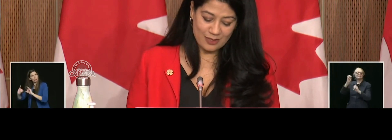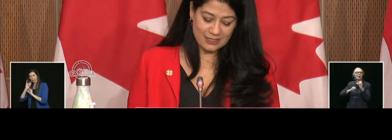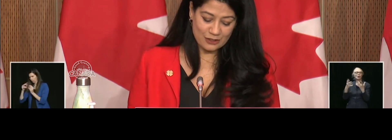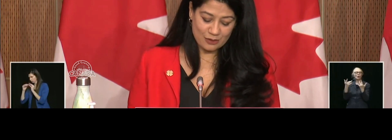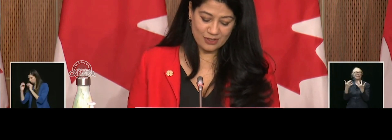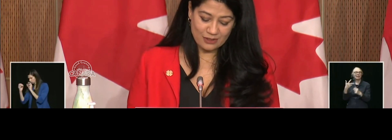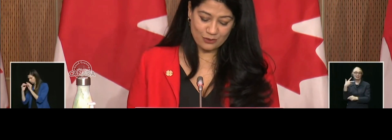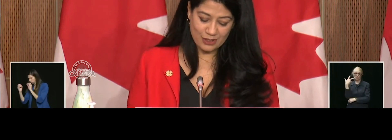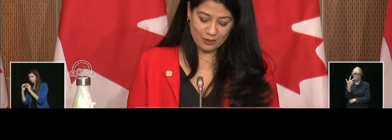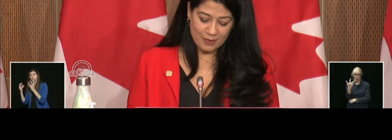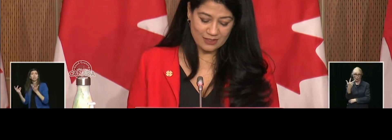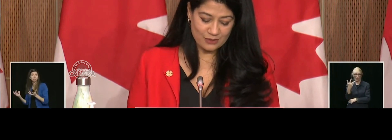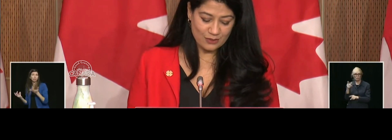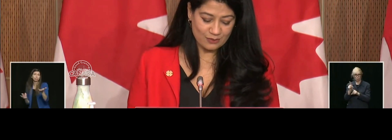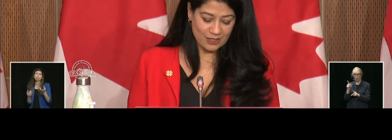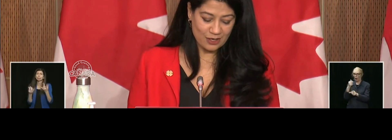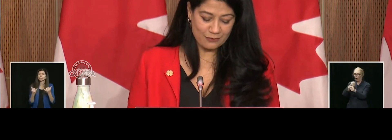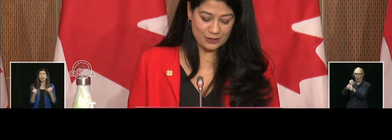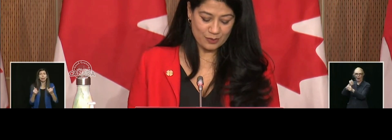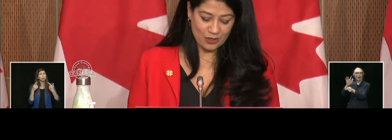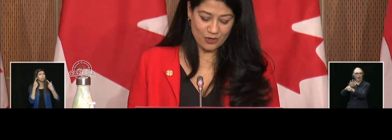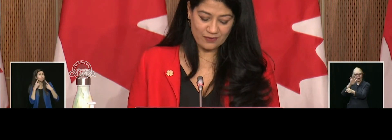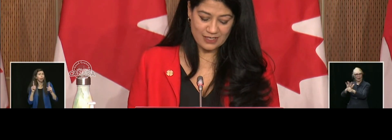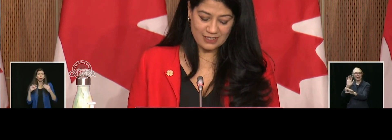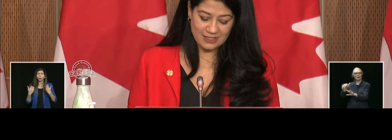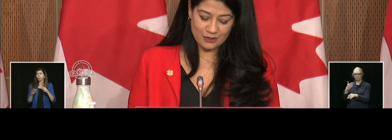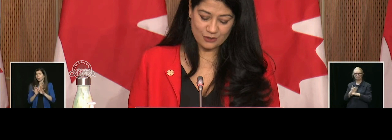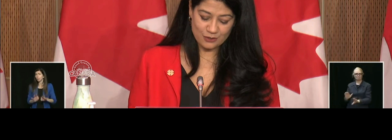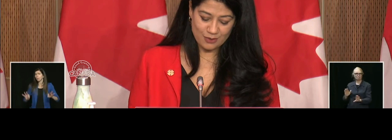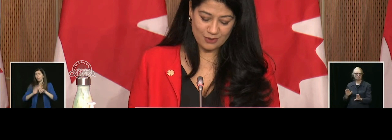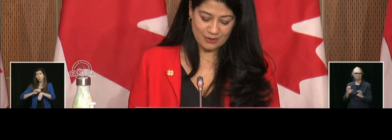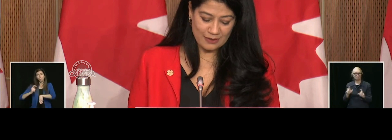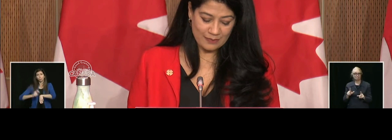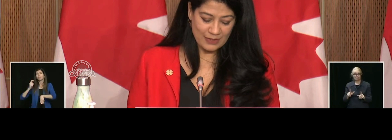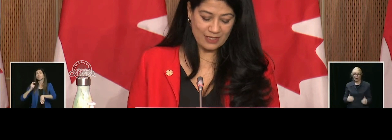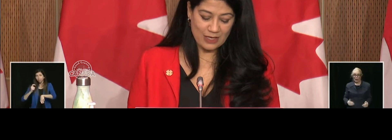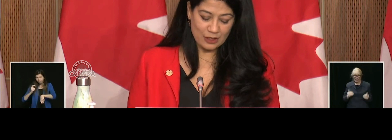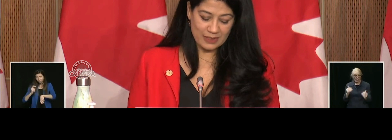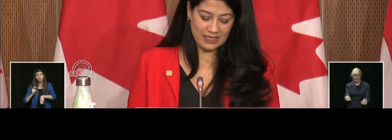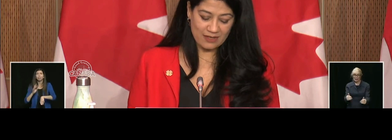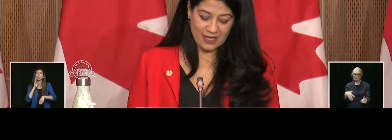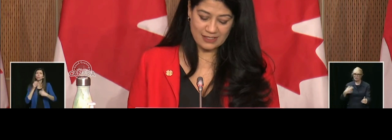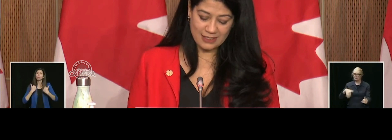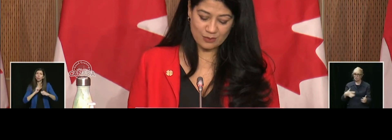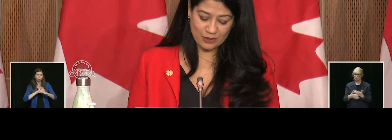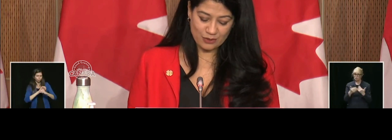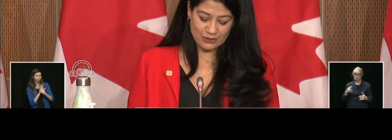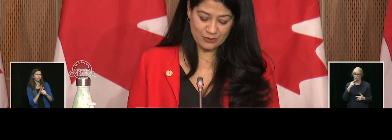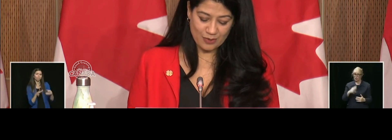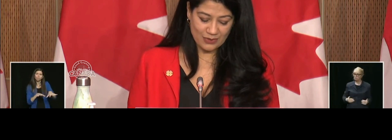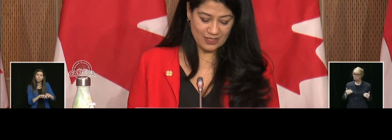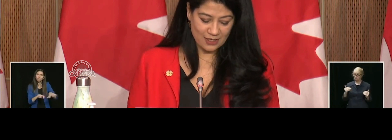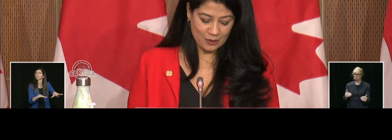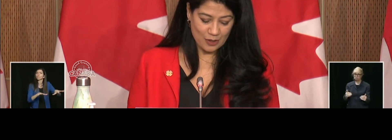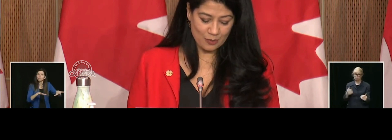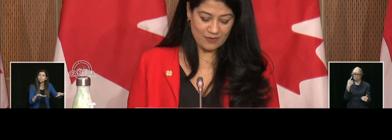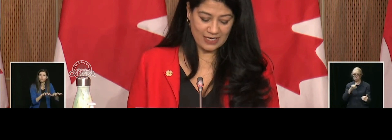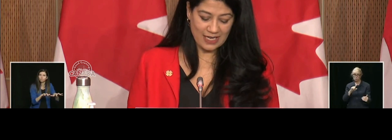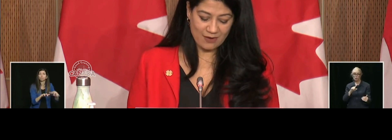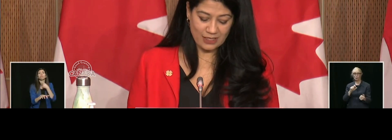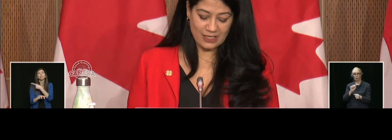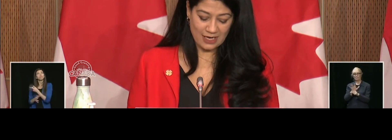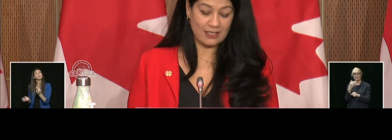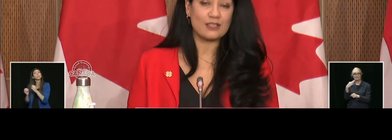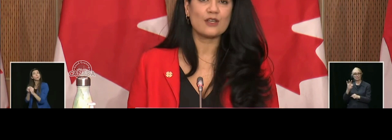Today's authorization marks a critical milestone in our efforts to bring COVID-19 under control, and the availability of vaccines will increase throughout the year,